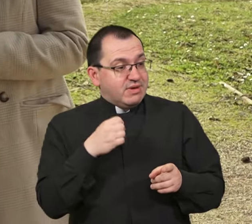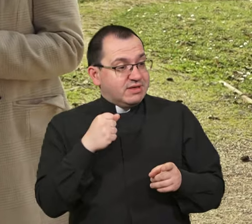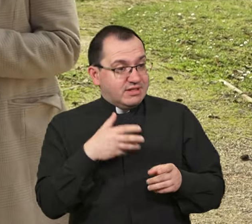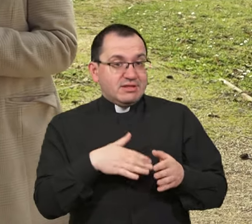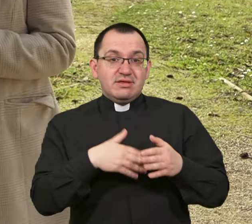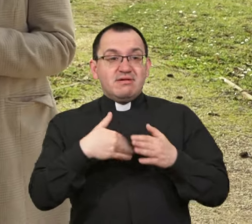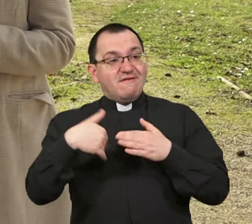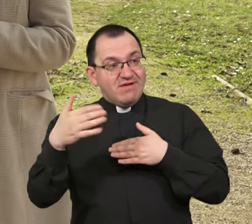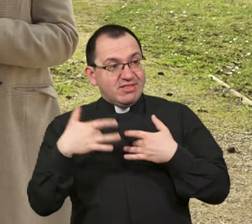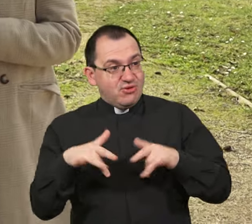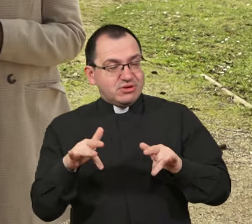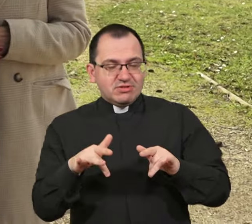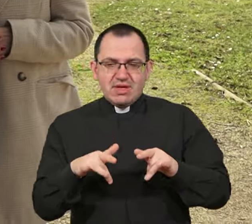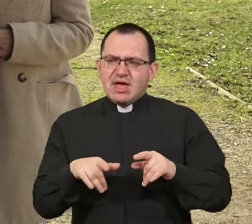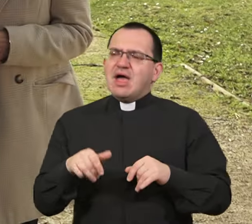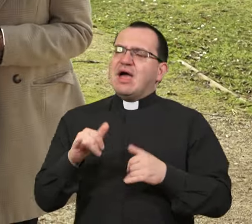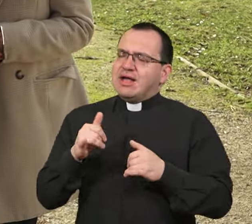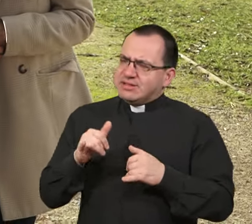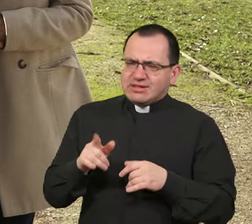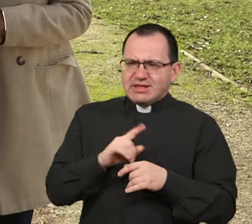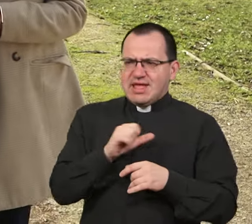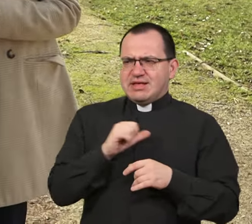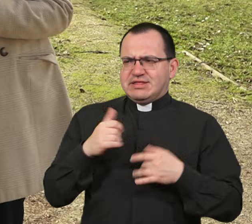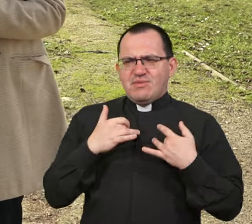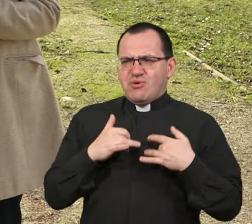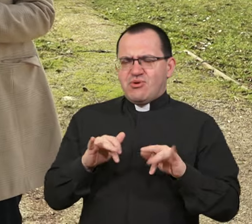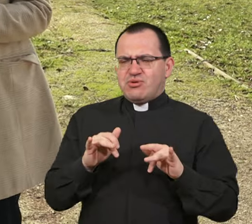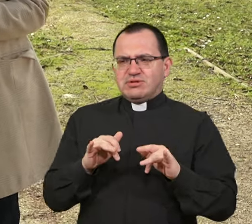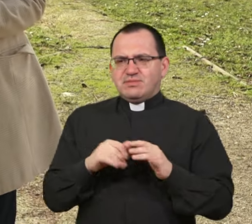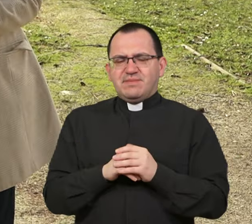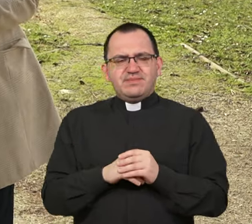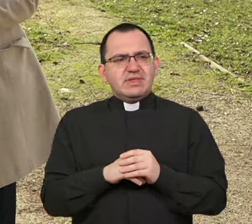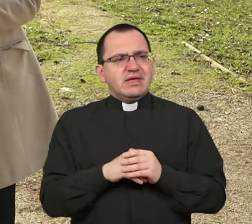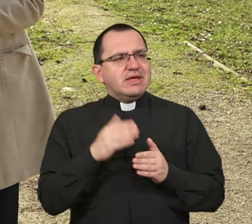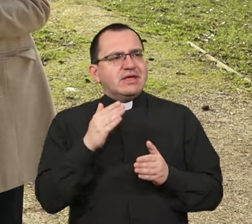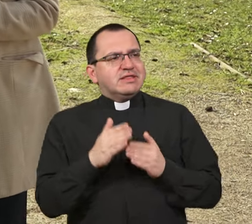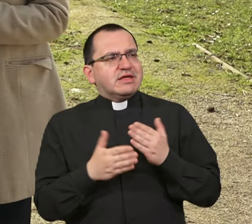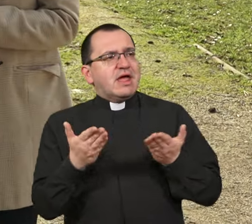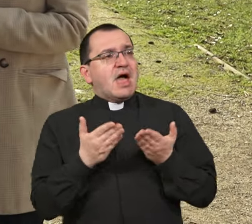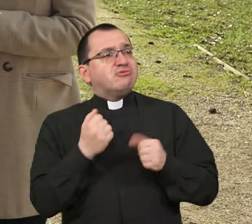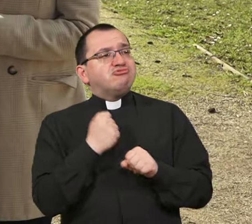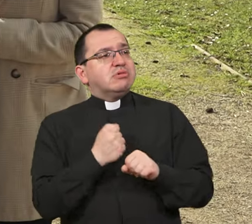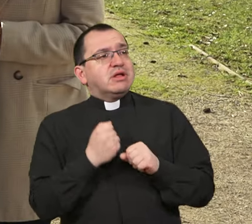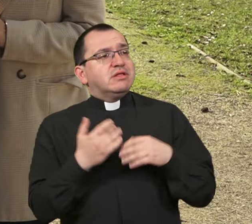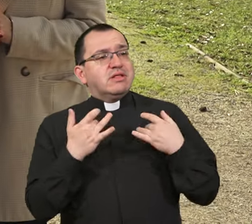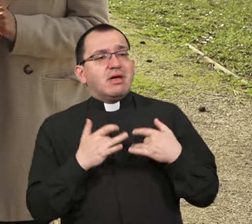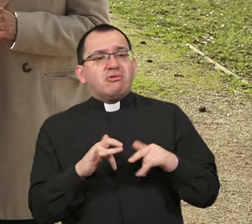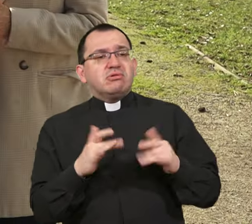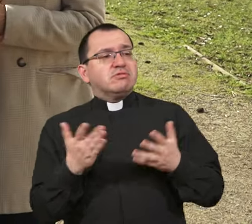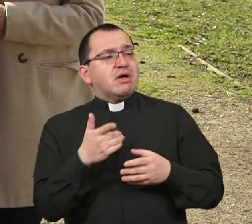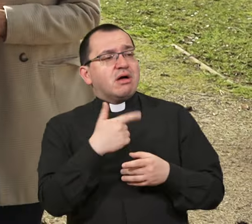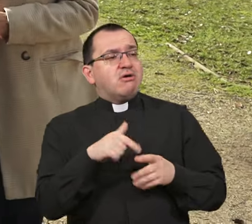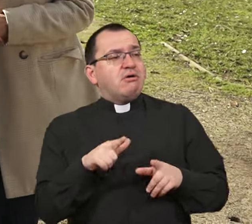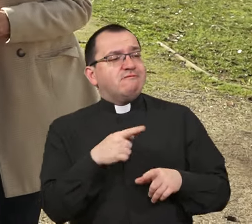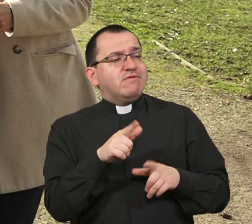korizme? Da, i mimo korizme. Onda nam recite još za kraj. A što u korizmi? Evo, kako vi